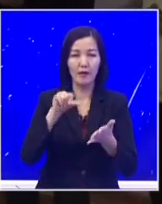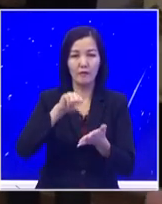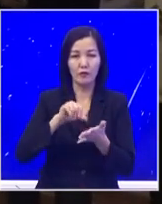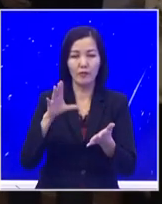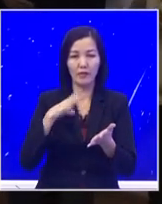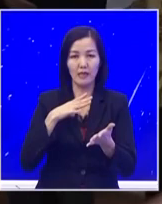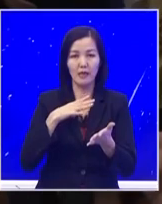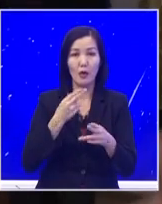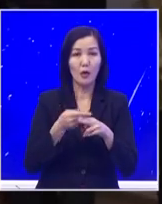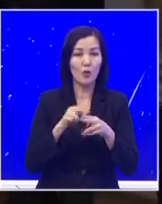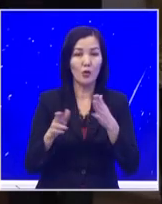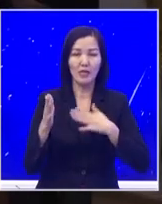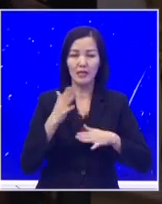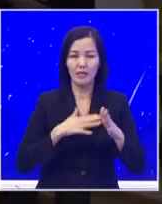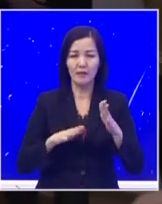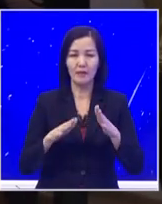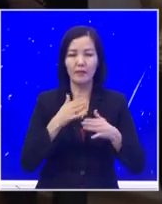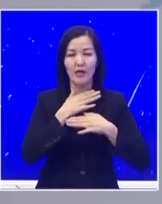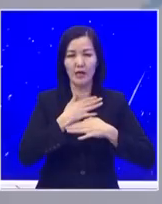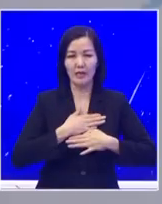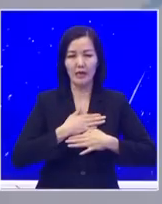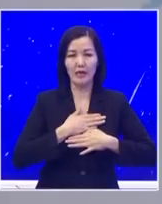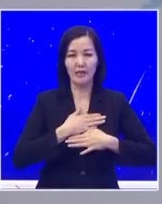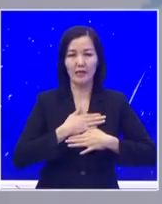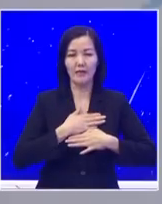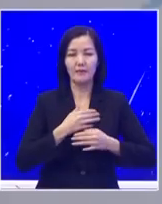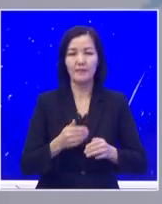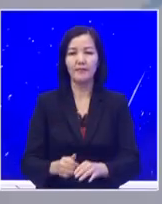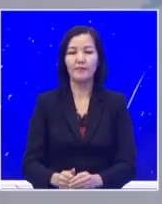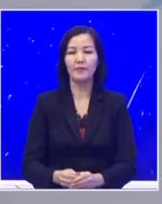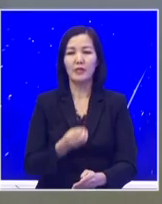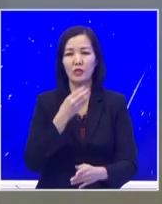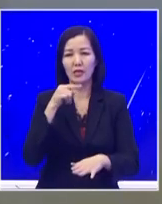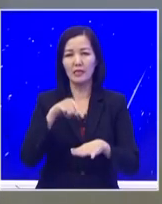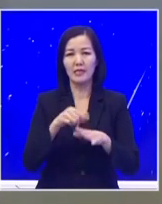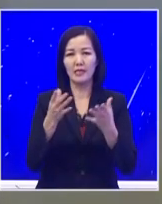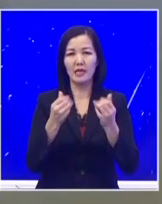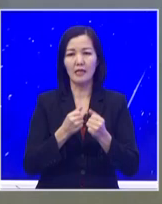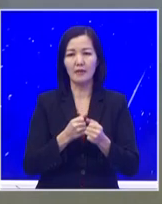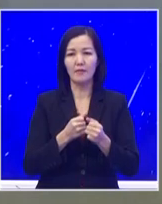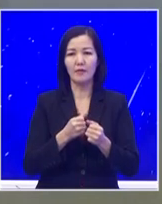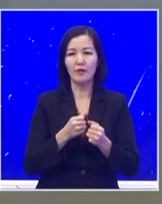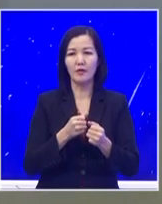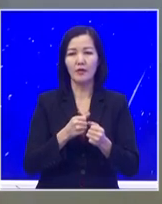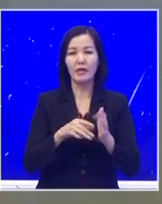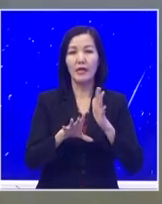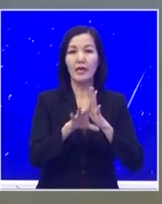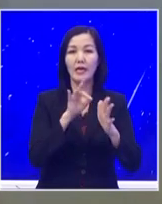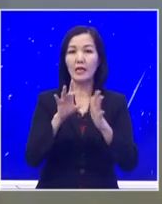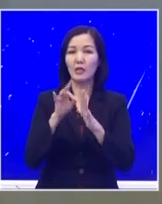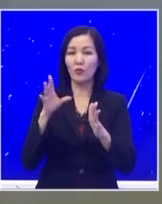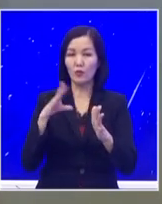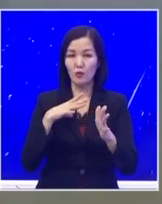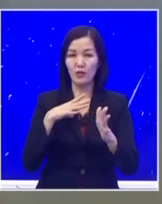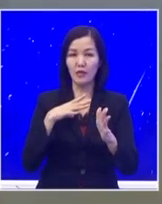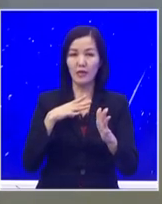қатты риза болдық, осыған бір сондай бір керемет біз әсер алдық деп айтамыз. Өзіміздің арамызда іріктеу болды. Сол